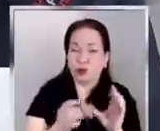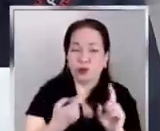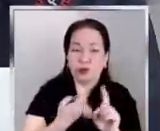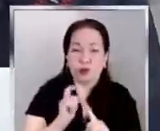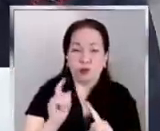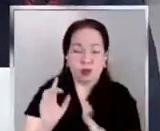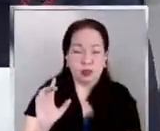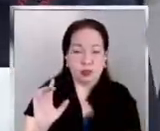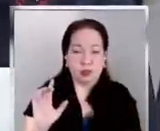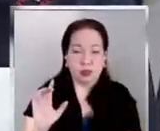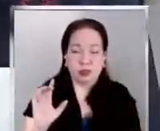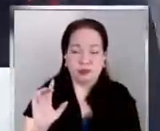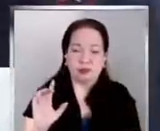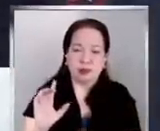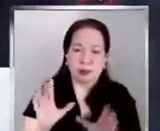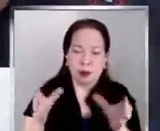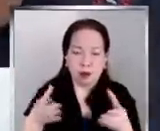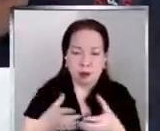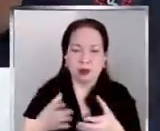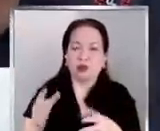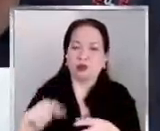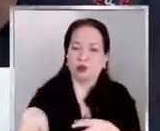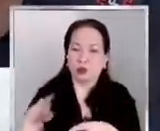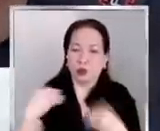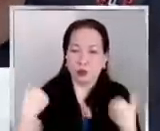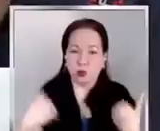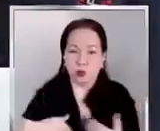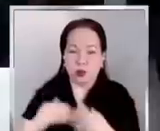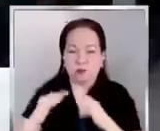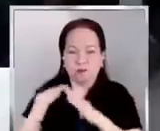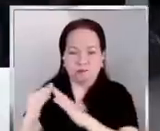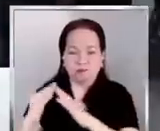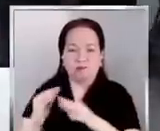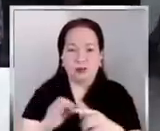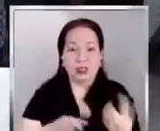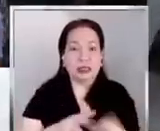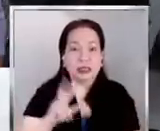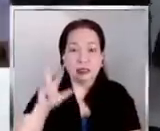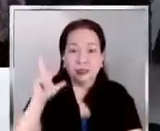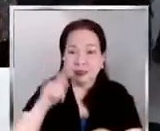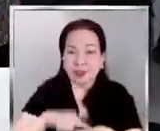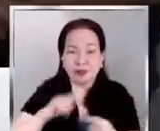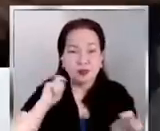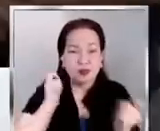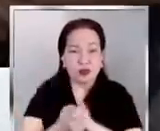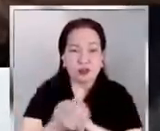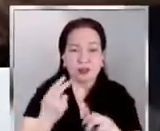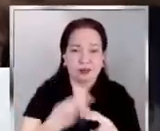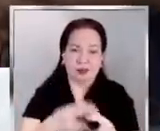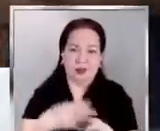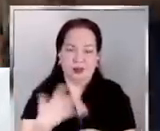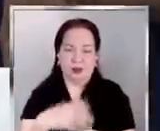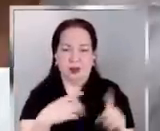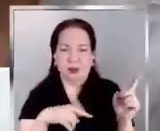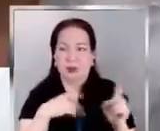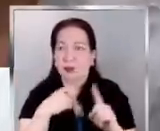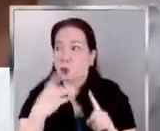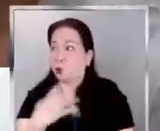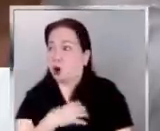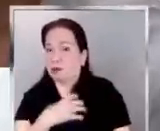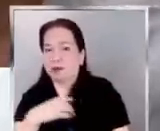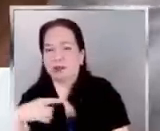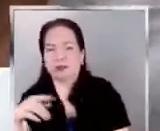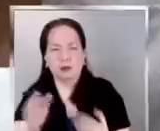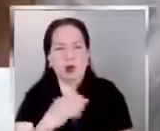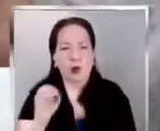Human Settlement and Urban Development. 3 beses nagpalit ng pangalan. Karamihan sa mga complainant, mga OFW.